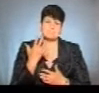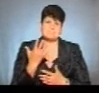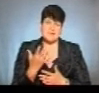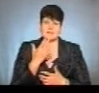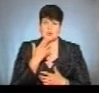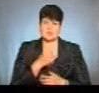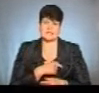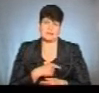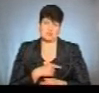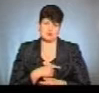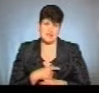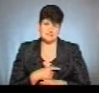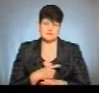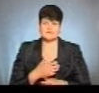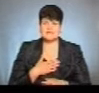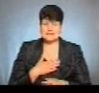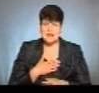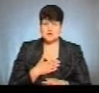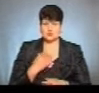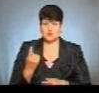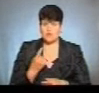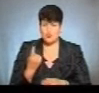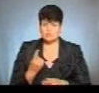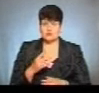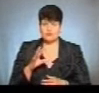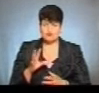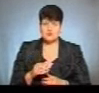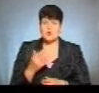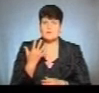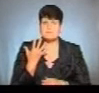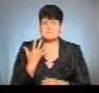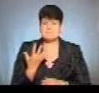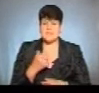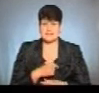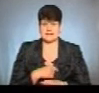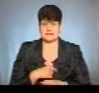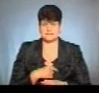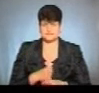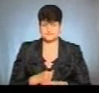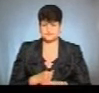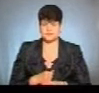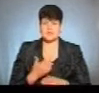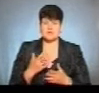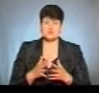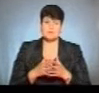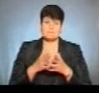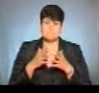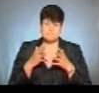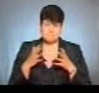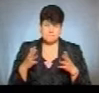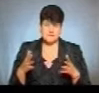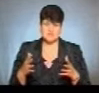народних депутатів, тобто від нашої області всього 5 кандидатів. Якщо більш